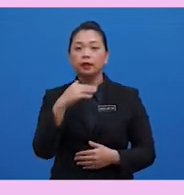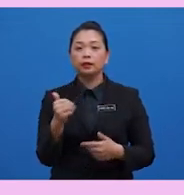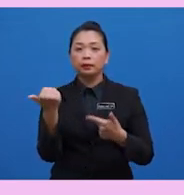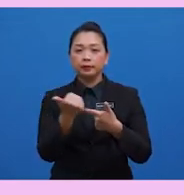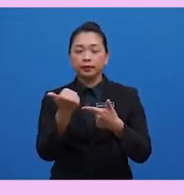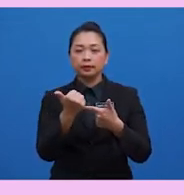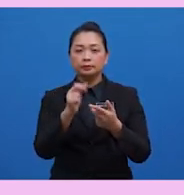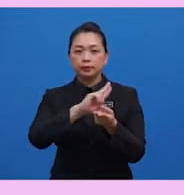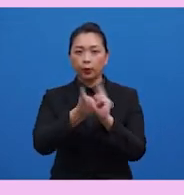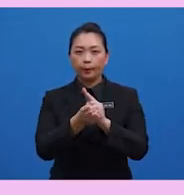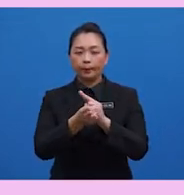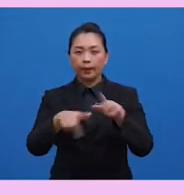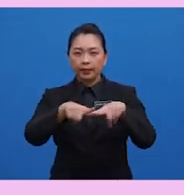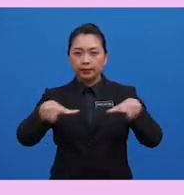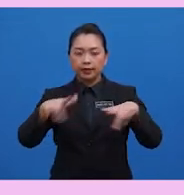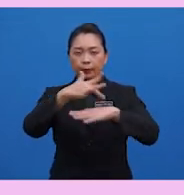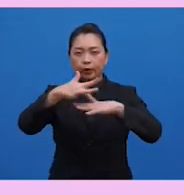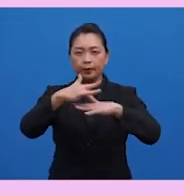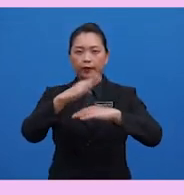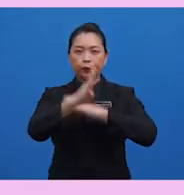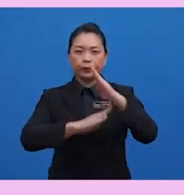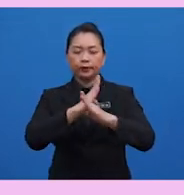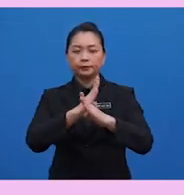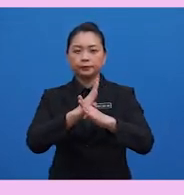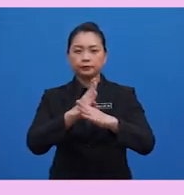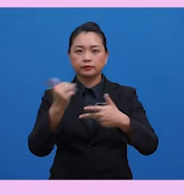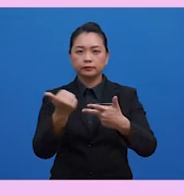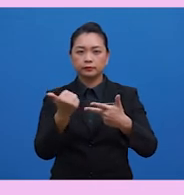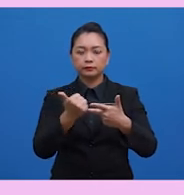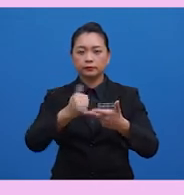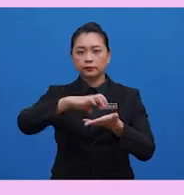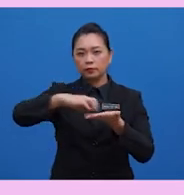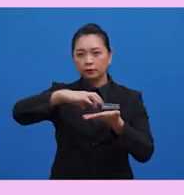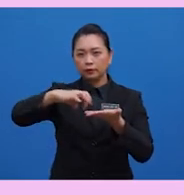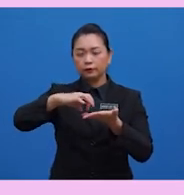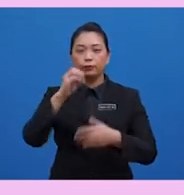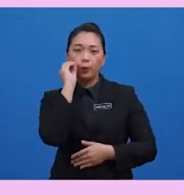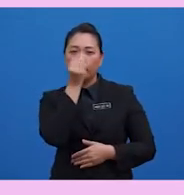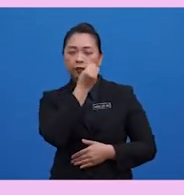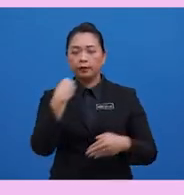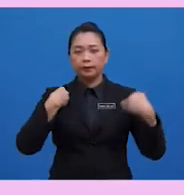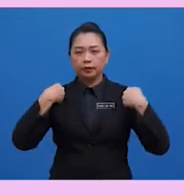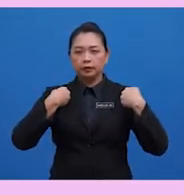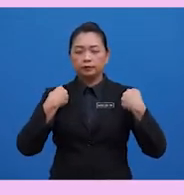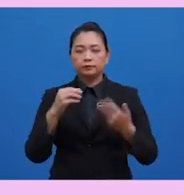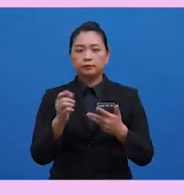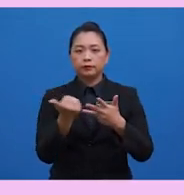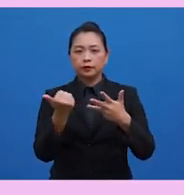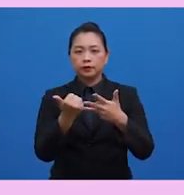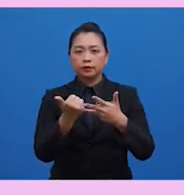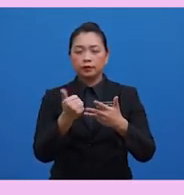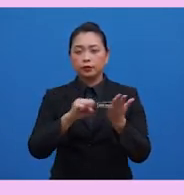B. Mengubah landscape permukaan bumi. C. Memusnahkan flora dan fauna.